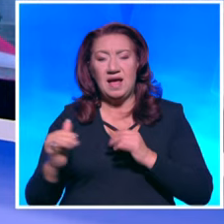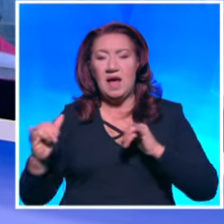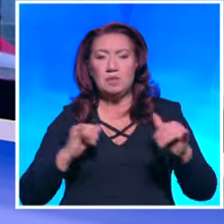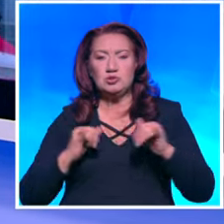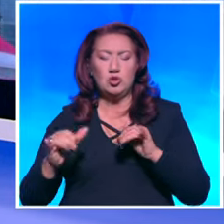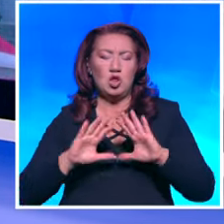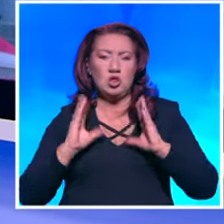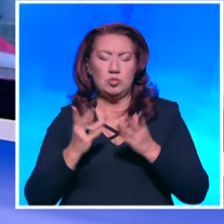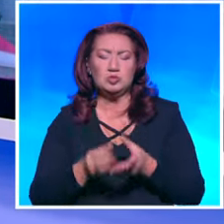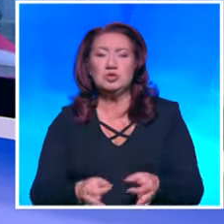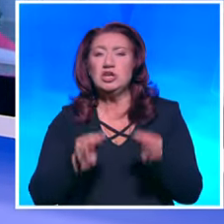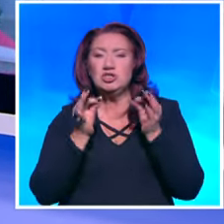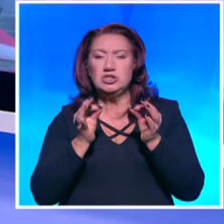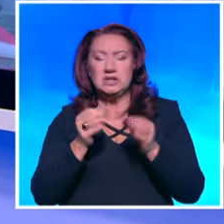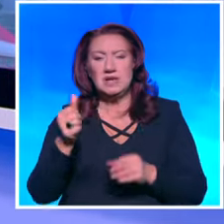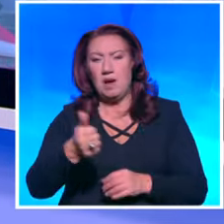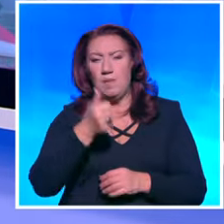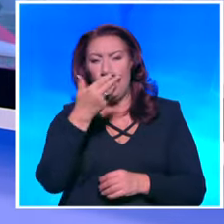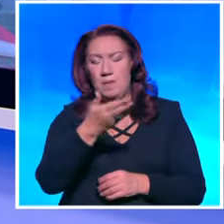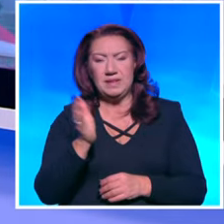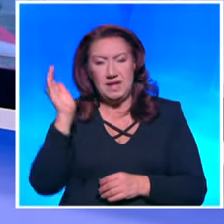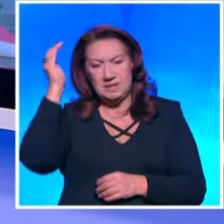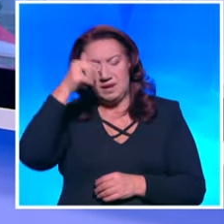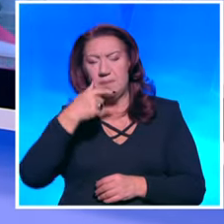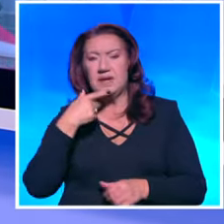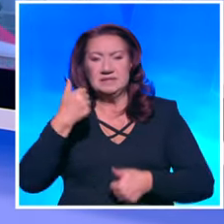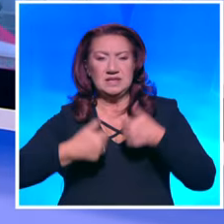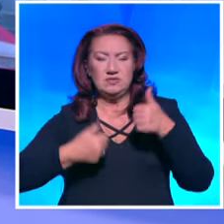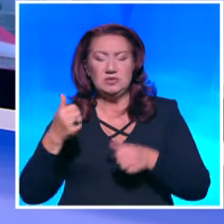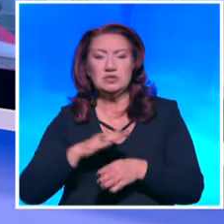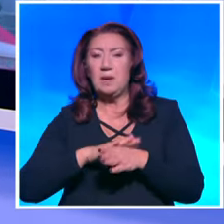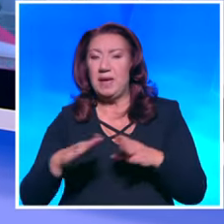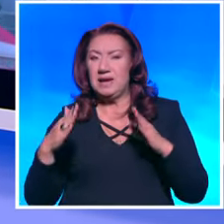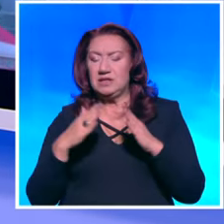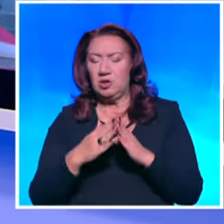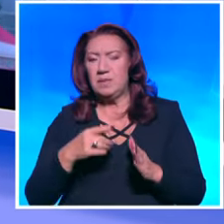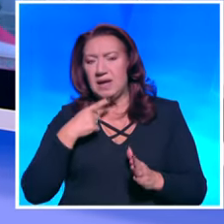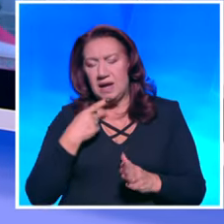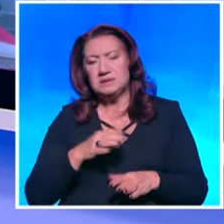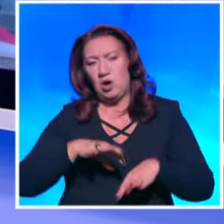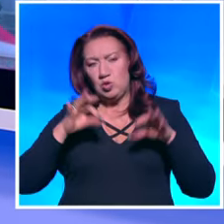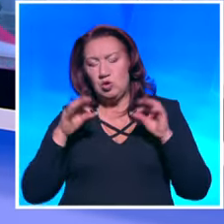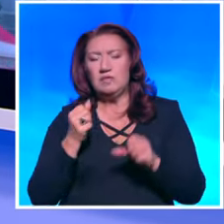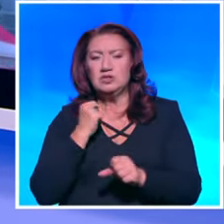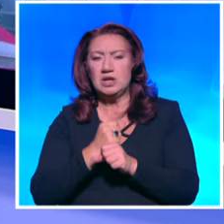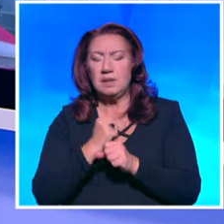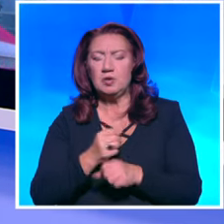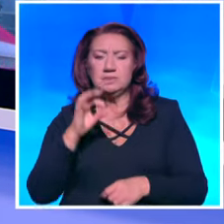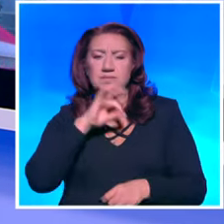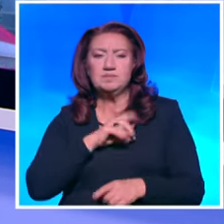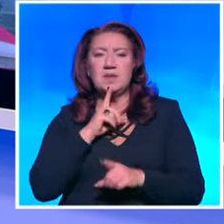честити победата на доналд тръмп в битката за белия дом и изрази готовност да работи за постигане на мир по света с